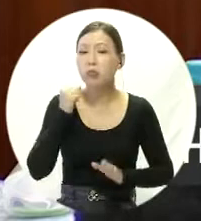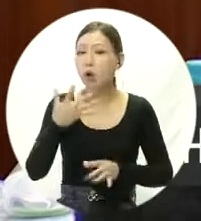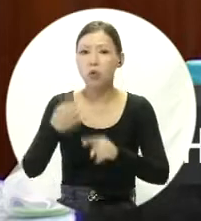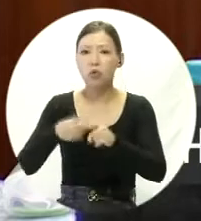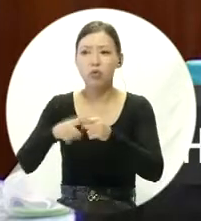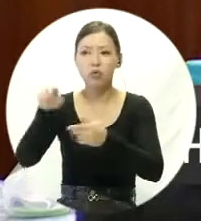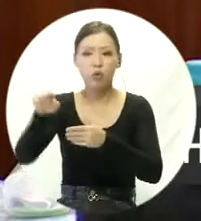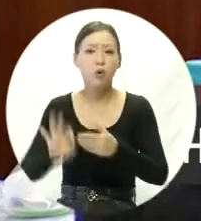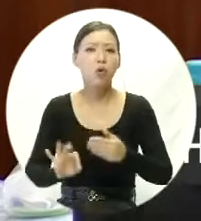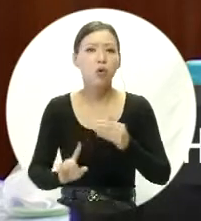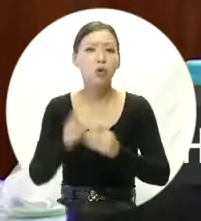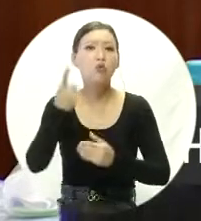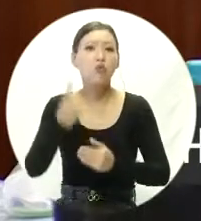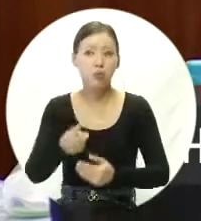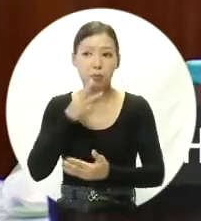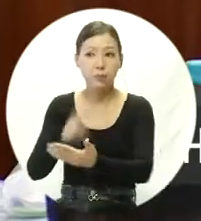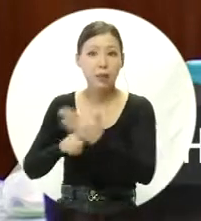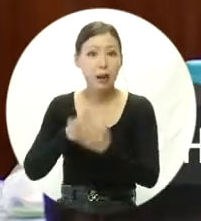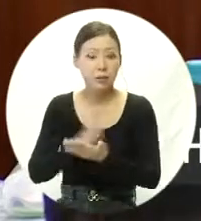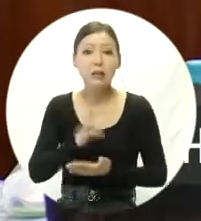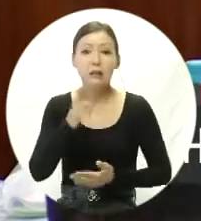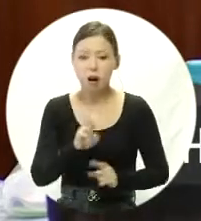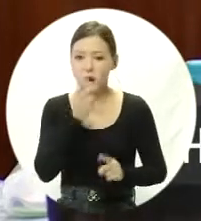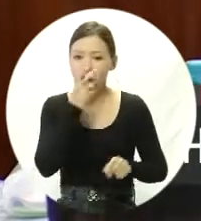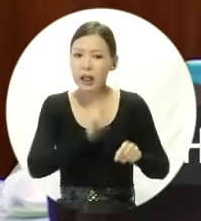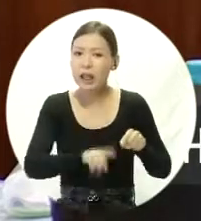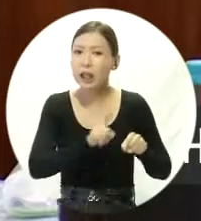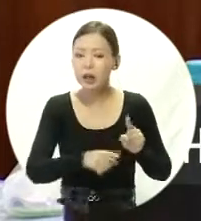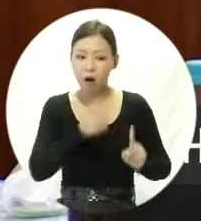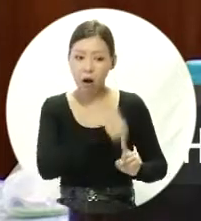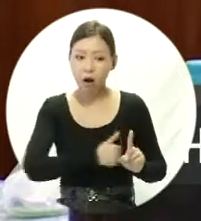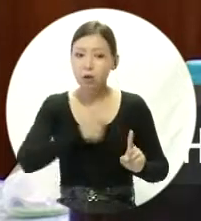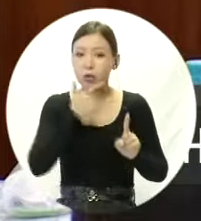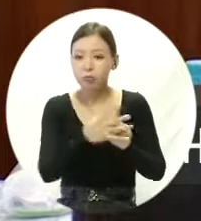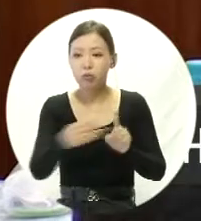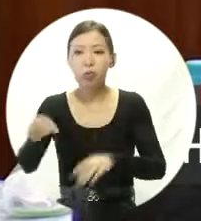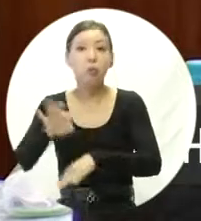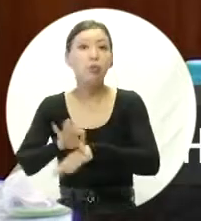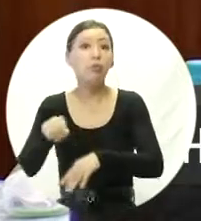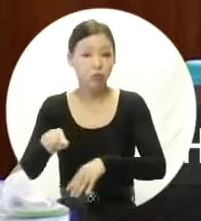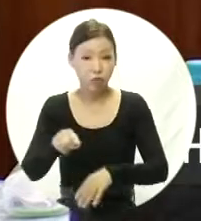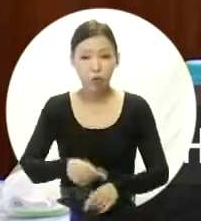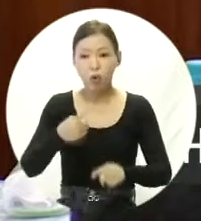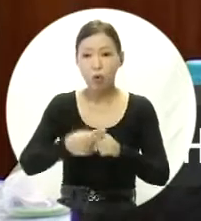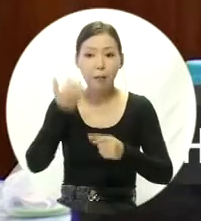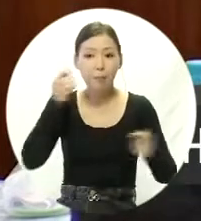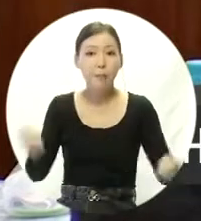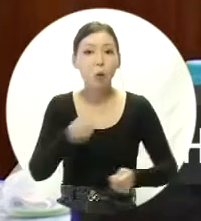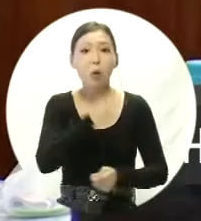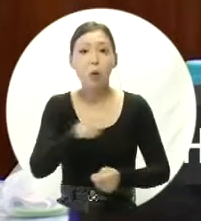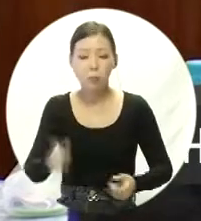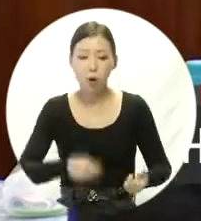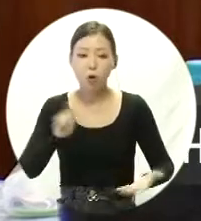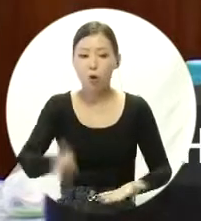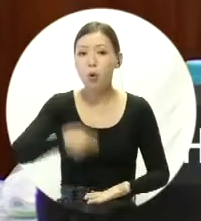хэмжээнд байна гэдэг мэдээлэл байгаа. Энэ бол хяналтыг бид нар хангаж чадахгүй байгаагаас шалтгаалж байгаа гэж харж байгаа. Өнөөдөр хөдөөний малчид маань хөөрөлсөн сүгэ